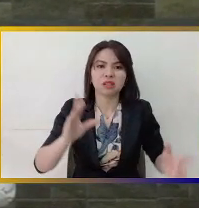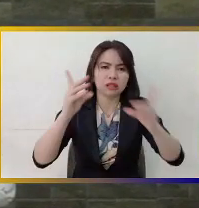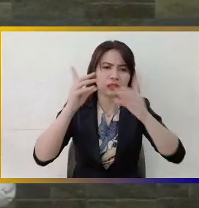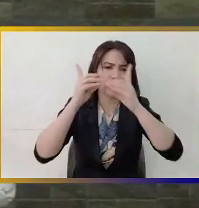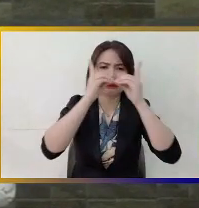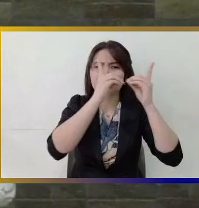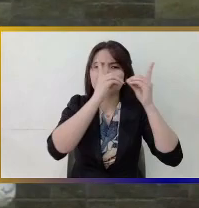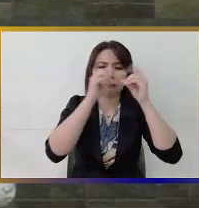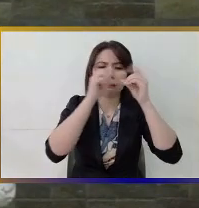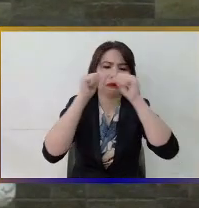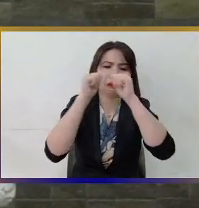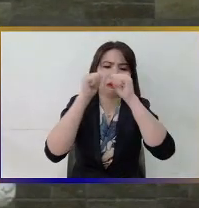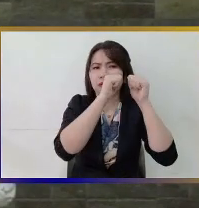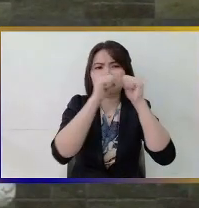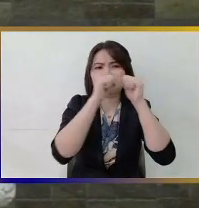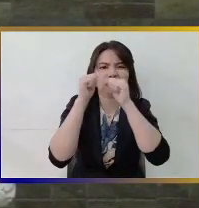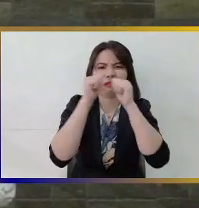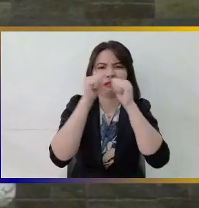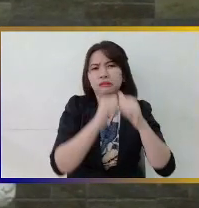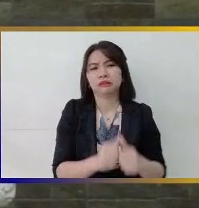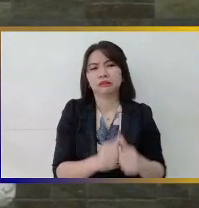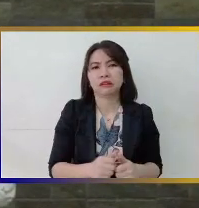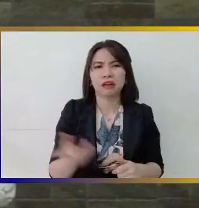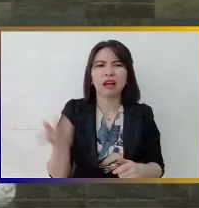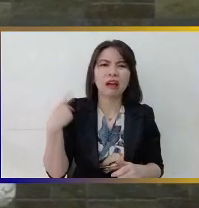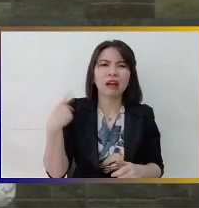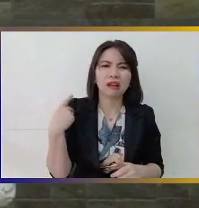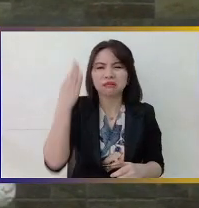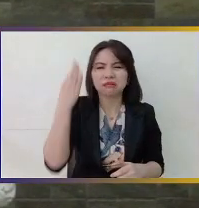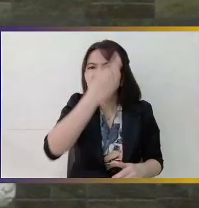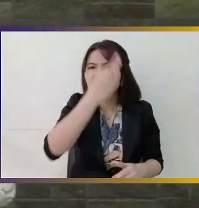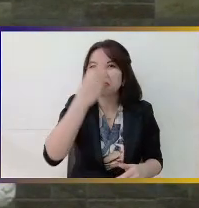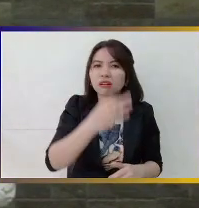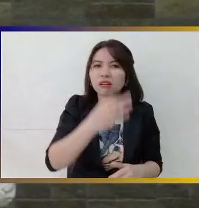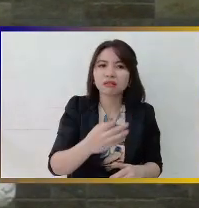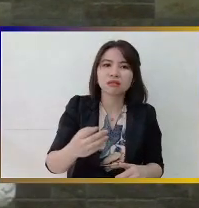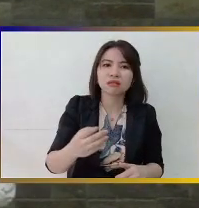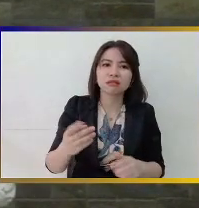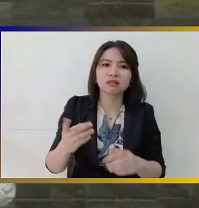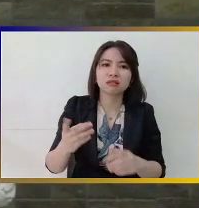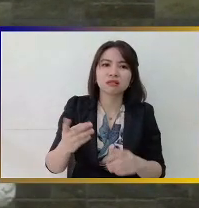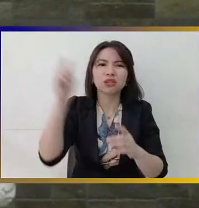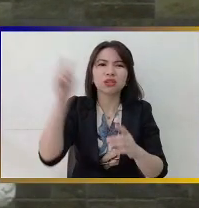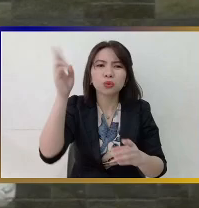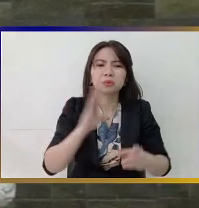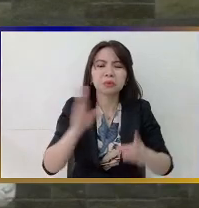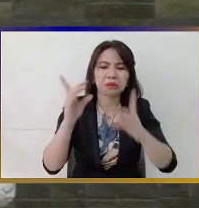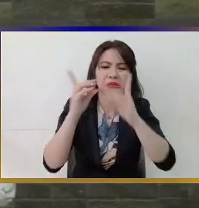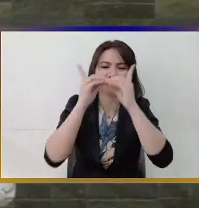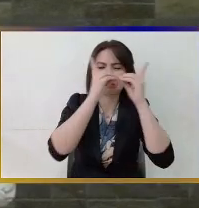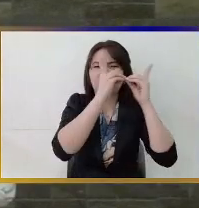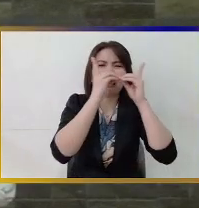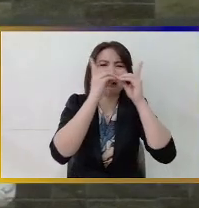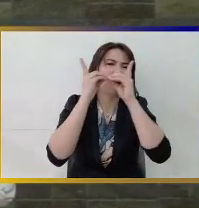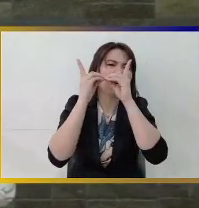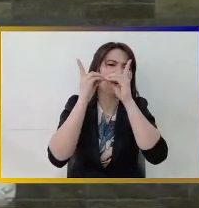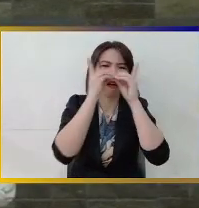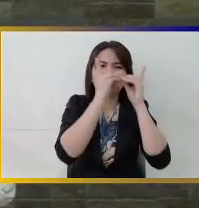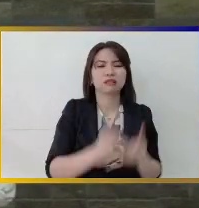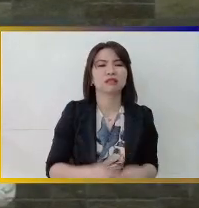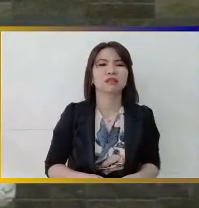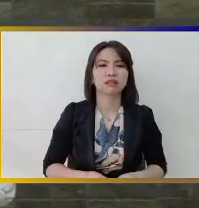kayo rito, ang itsura niyo, talagang itsura kayo ng marijuana. Ang itsura niyo ay parang